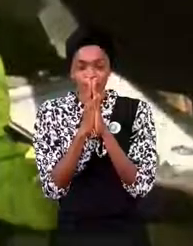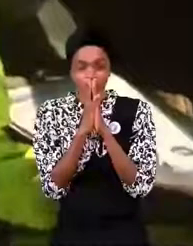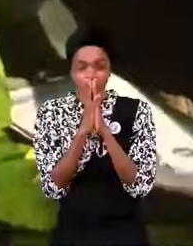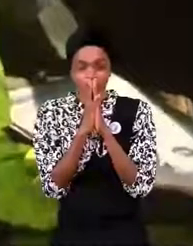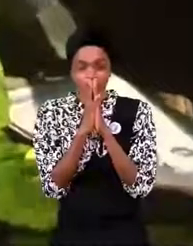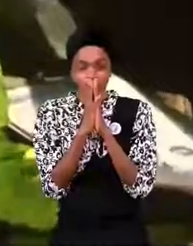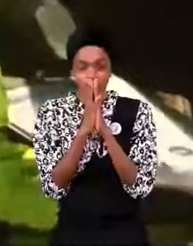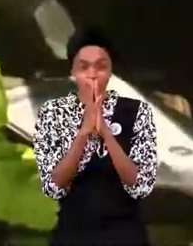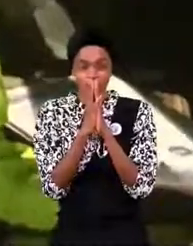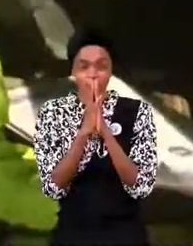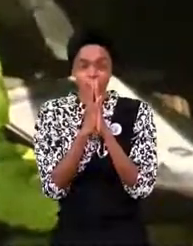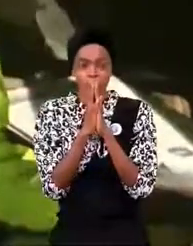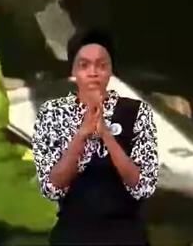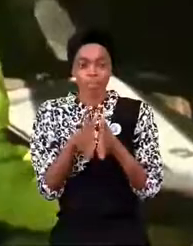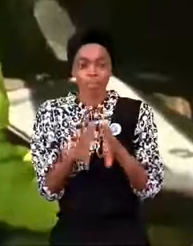fermés.